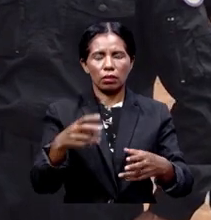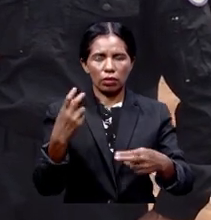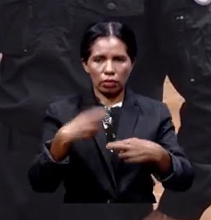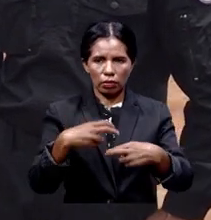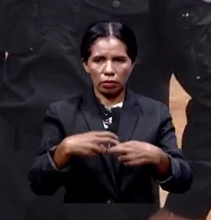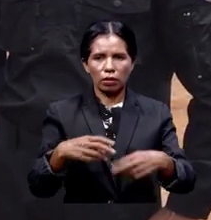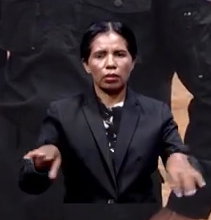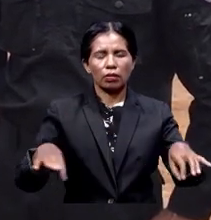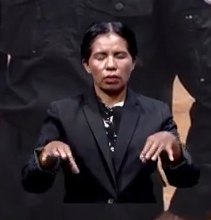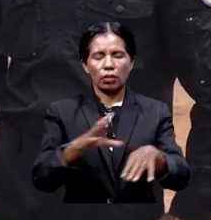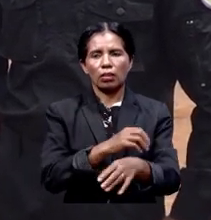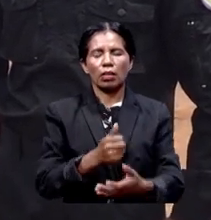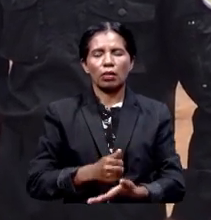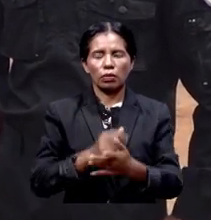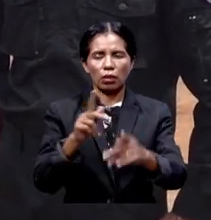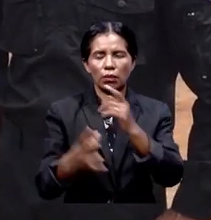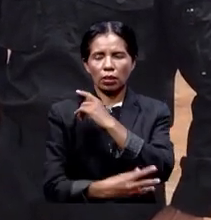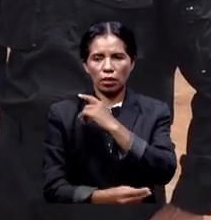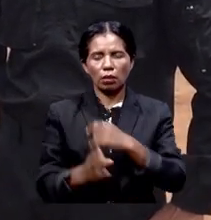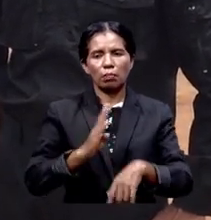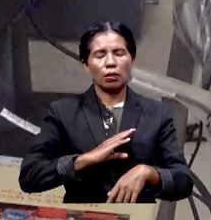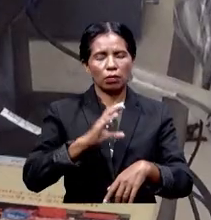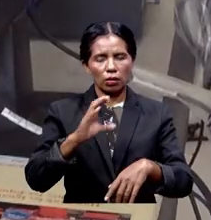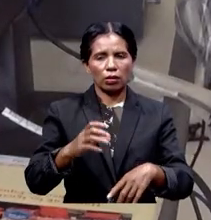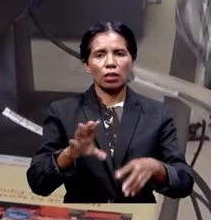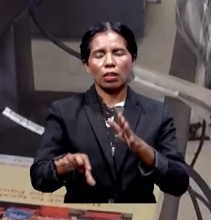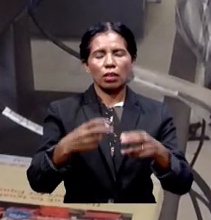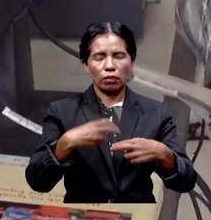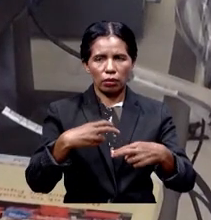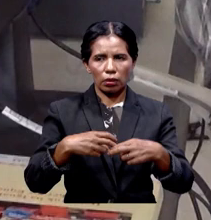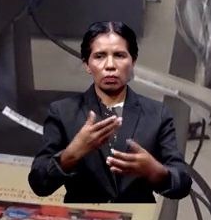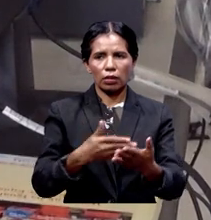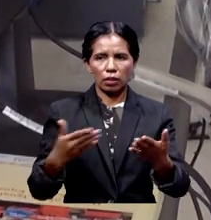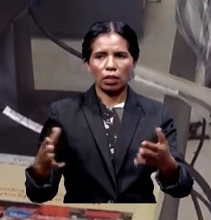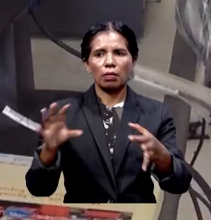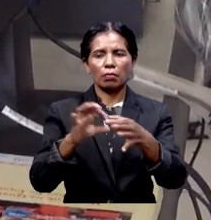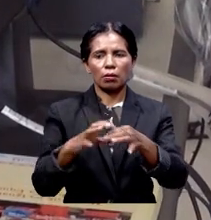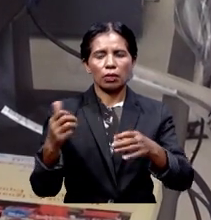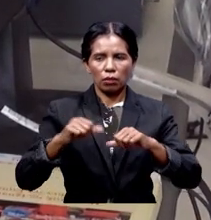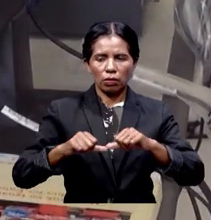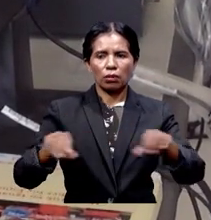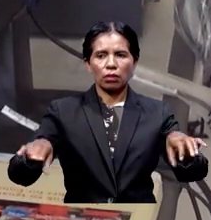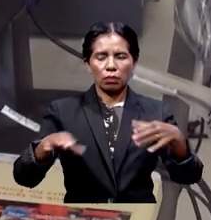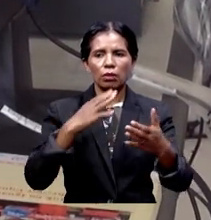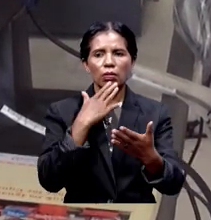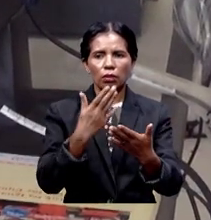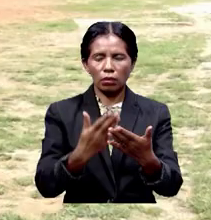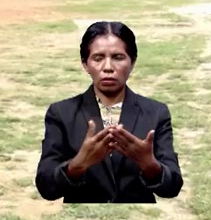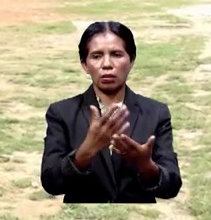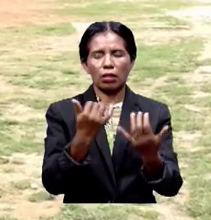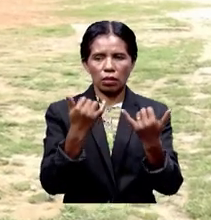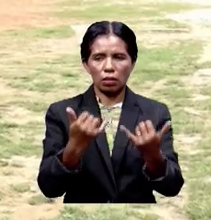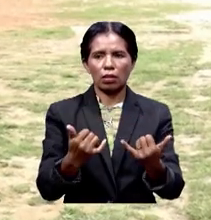ke servisu pessoal apoi vulnerável Baucau hetan difikulat deba equipamentos, mai be membro sira kontinua servisu profesional,